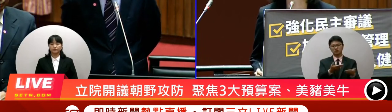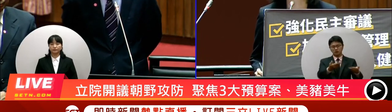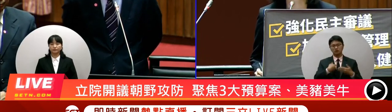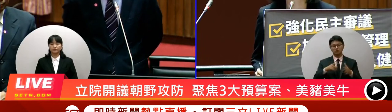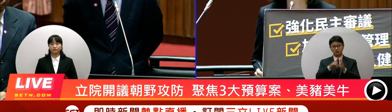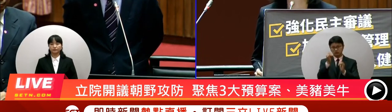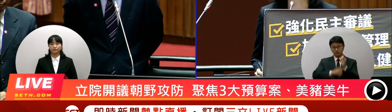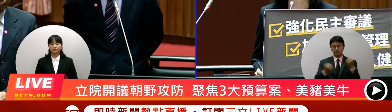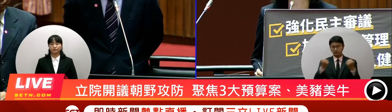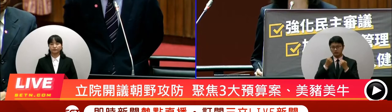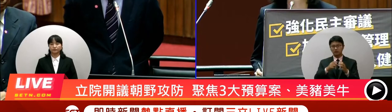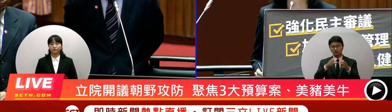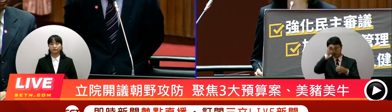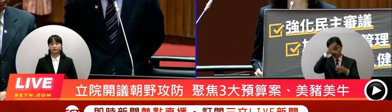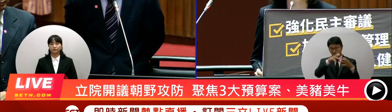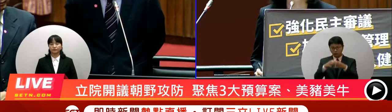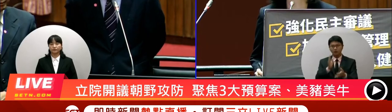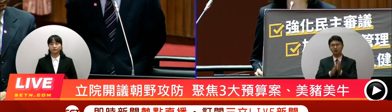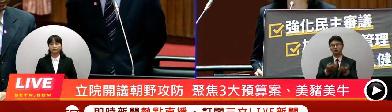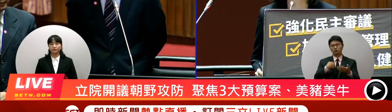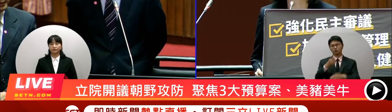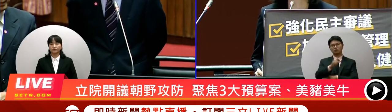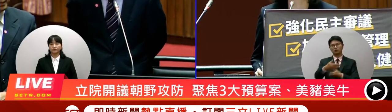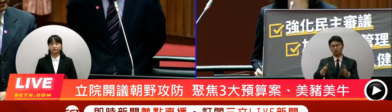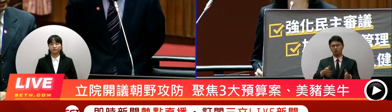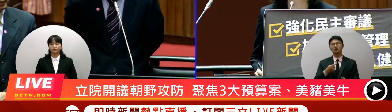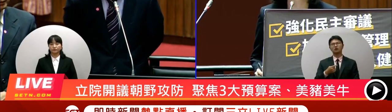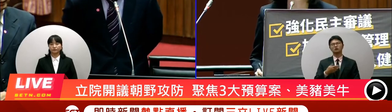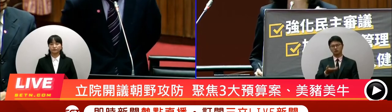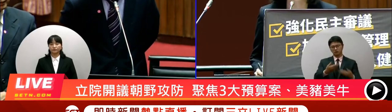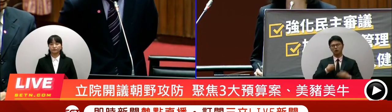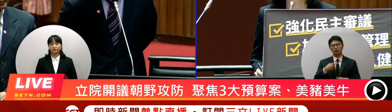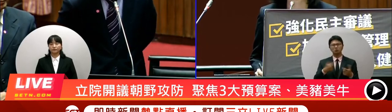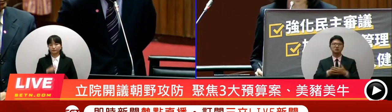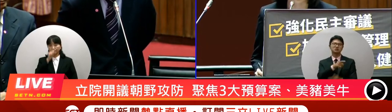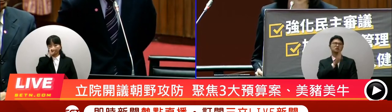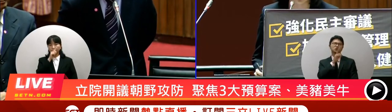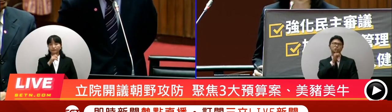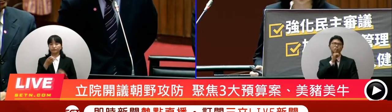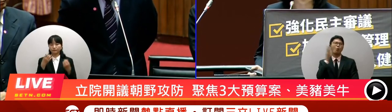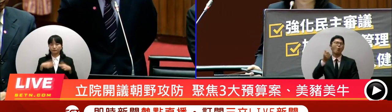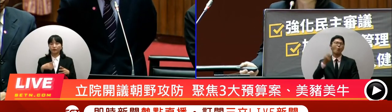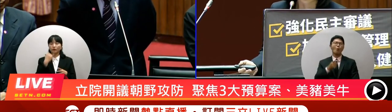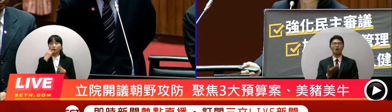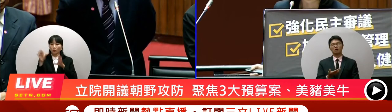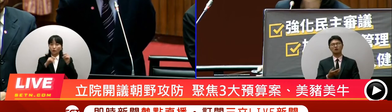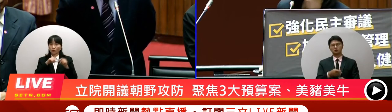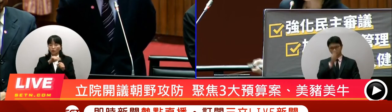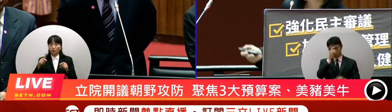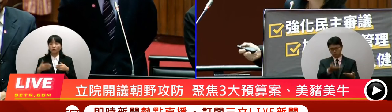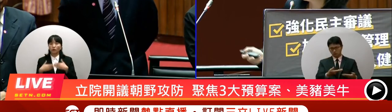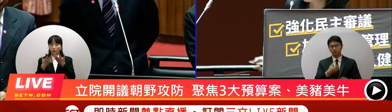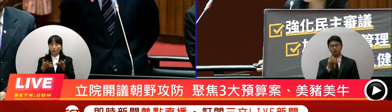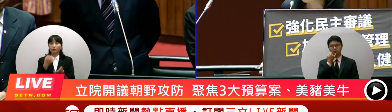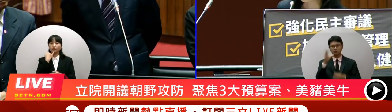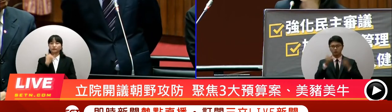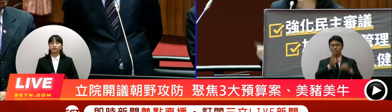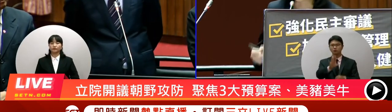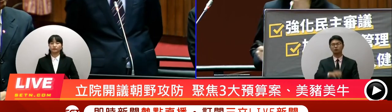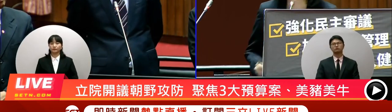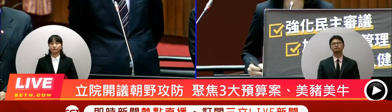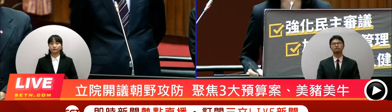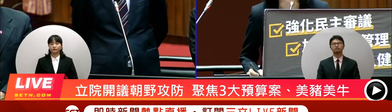团或是我的办公室来，让我们大家能够清楚的对国人来说明，而不是只听到一个标志一个标签一个口号。 我们很乐意提供所有的这些执行面的资料。 同样刚